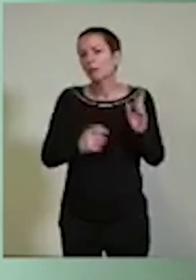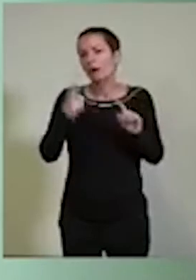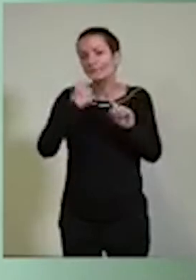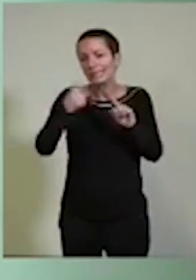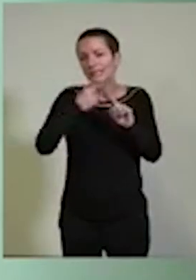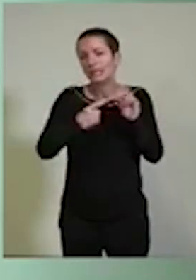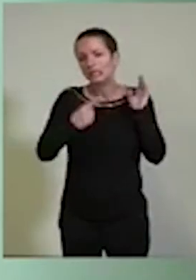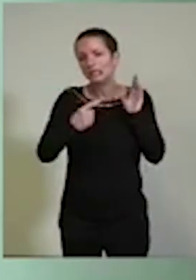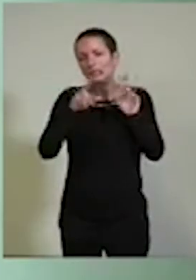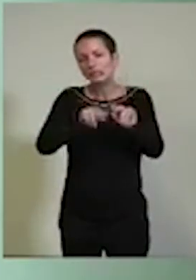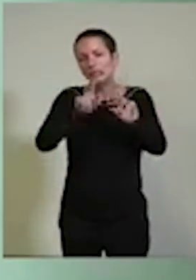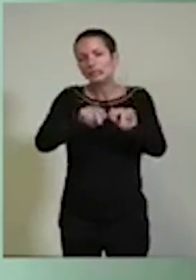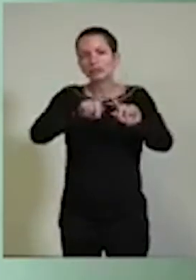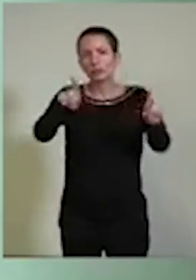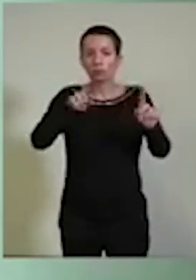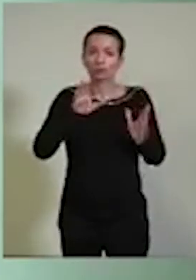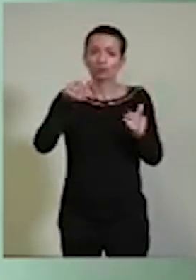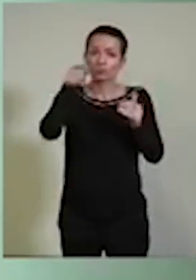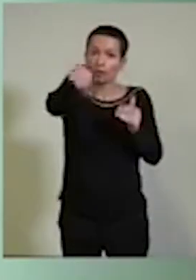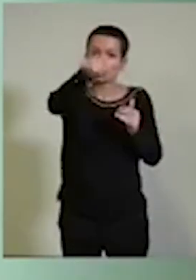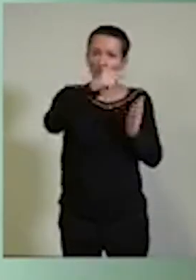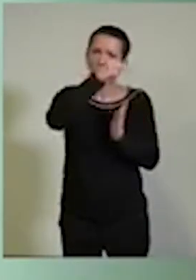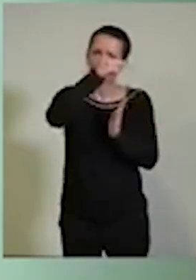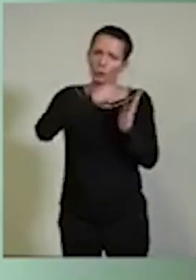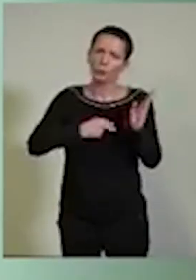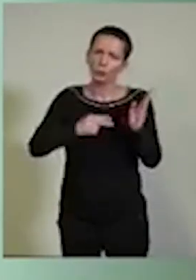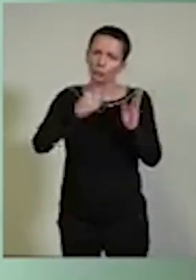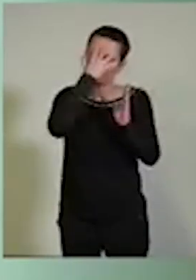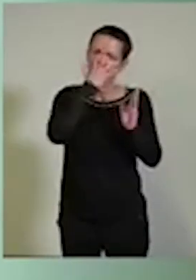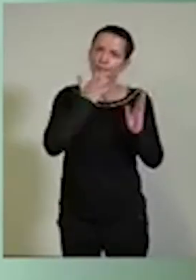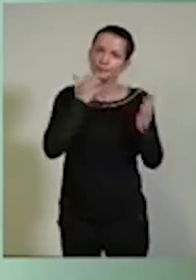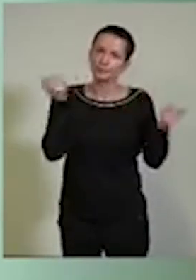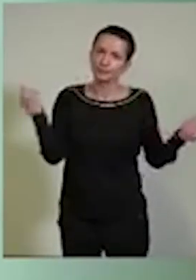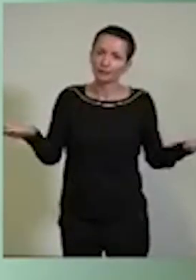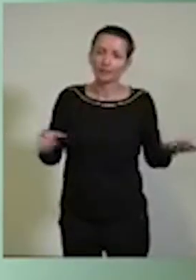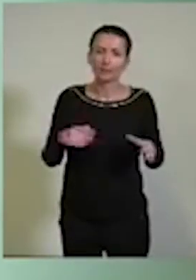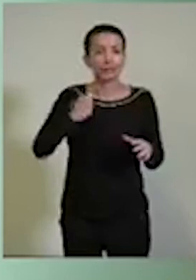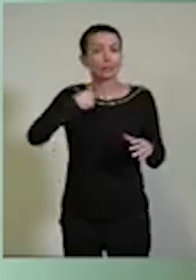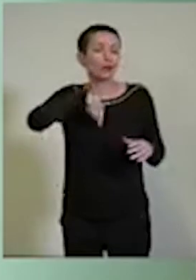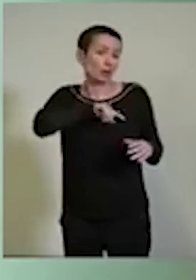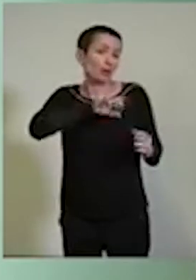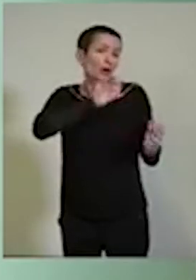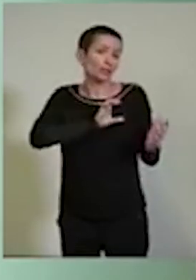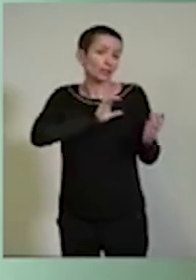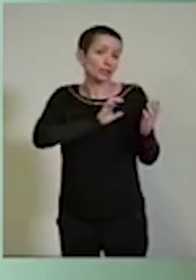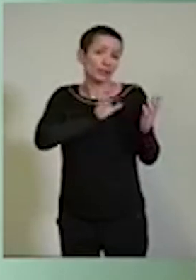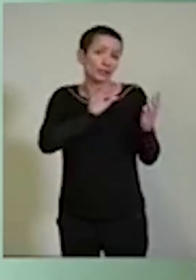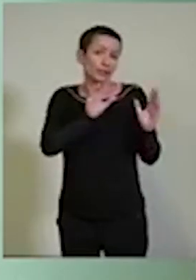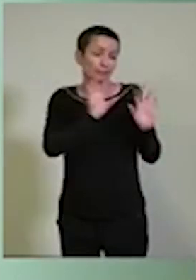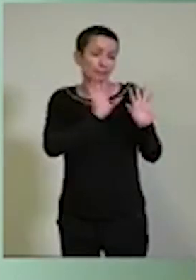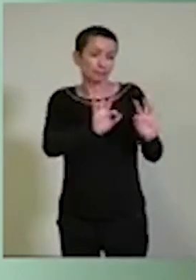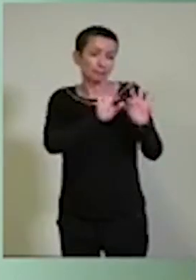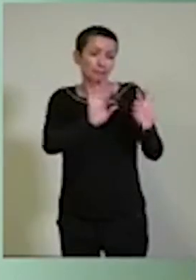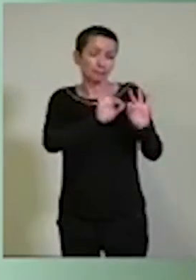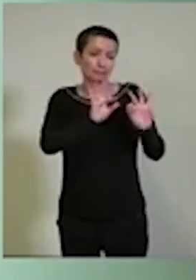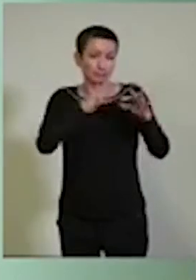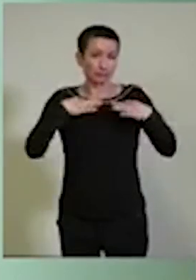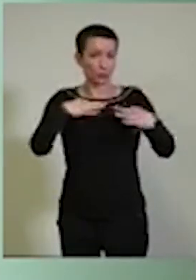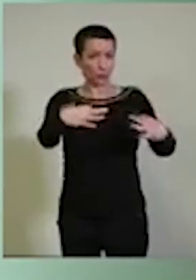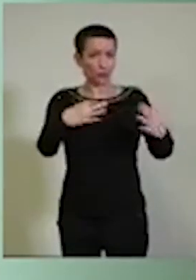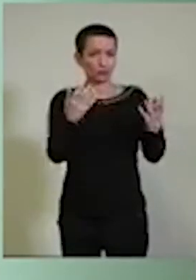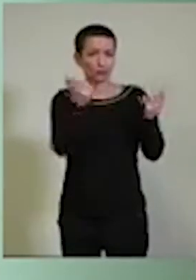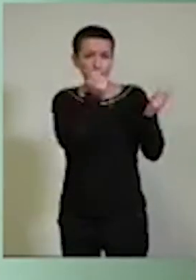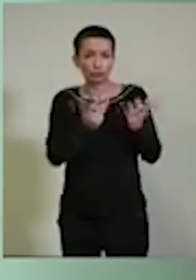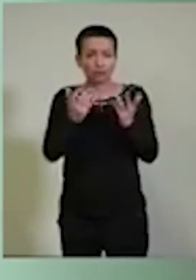J'espère que vous l'avez tous lu avec une grande attention. Nous avons essayé d'être le plus objectif possible et de rajouter les plus de